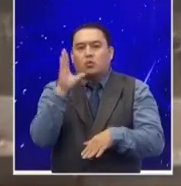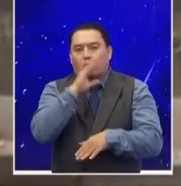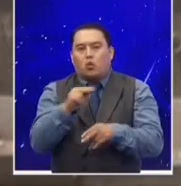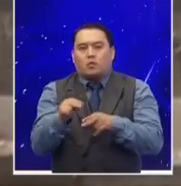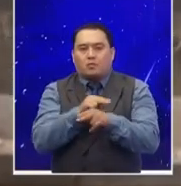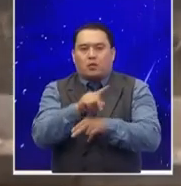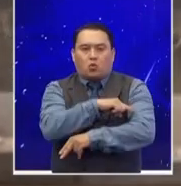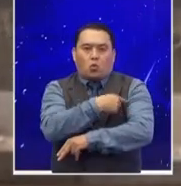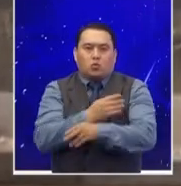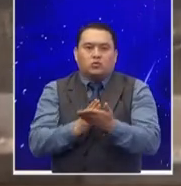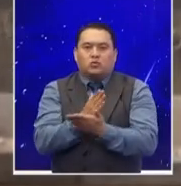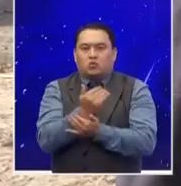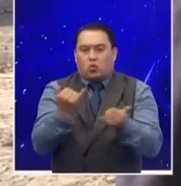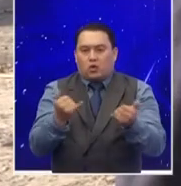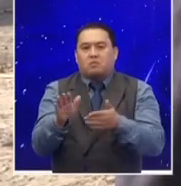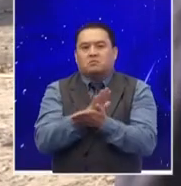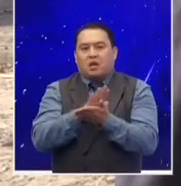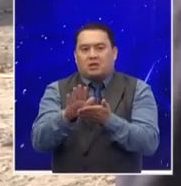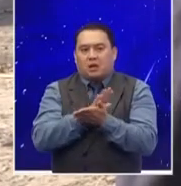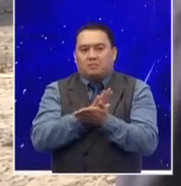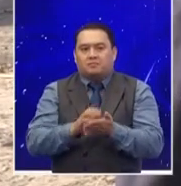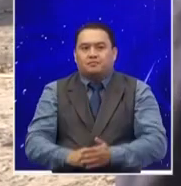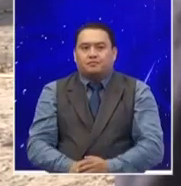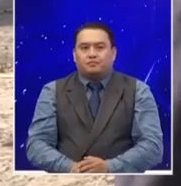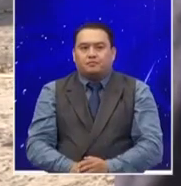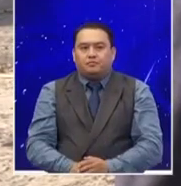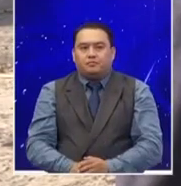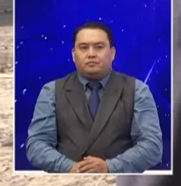получать медицинские услуги бесплатно.